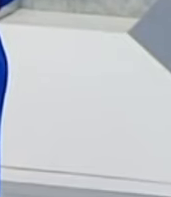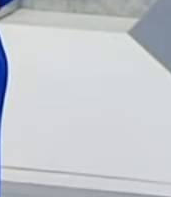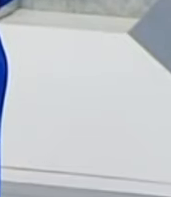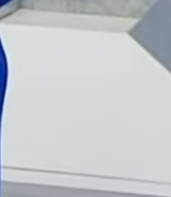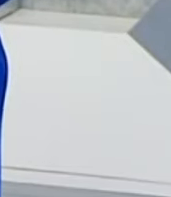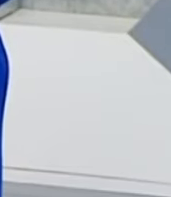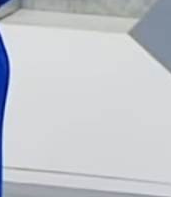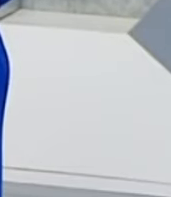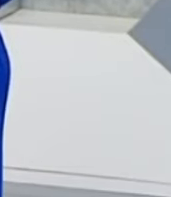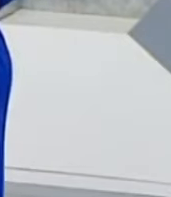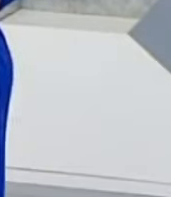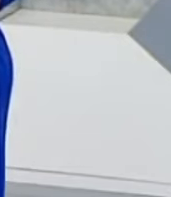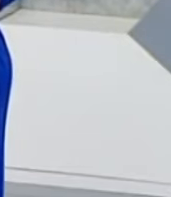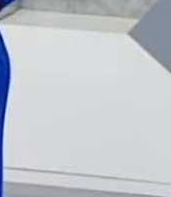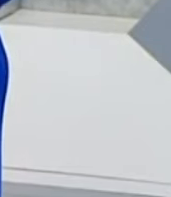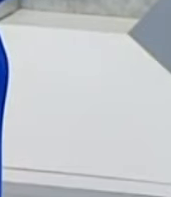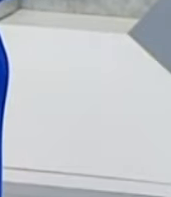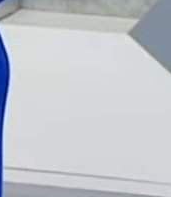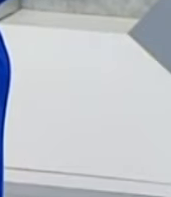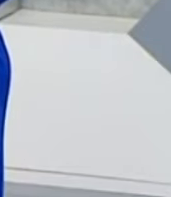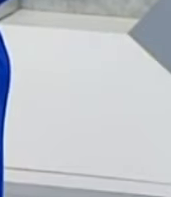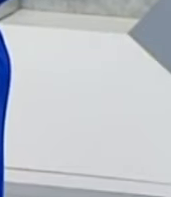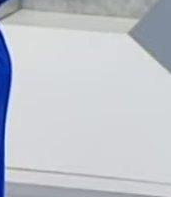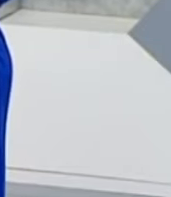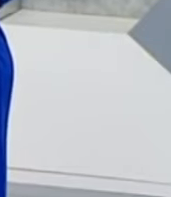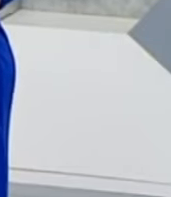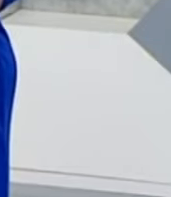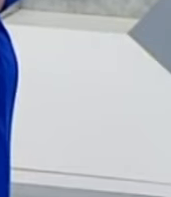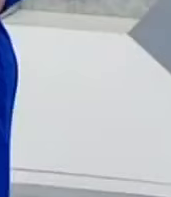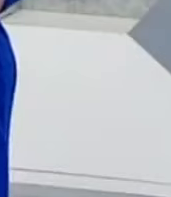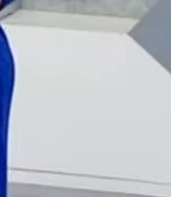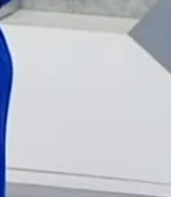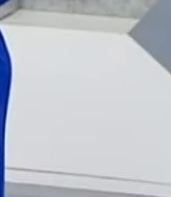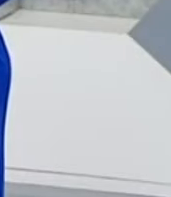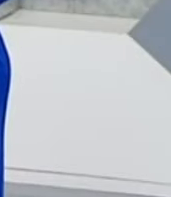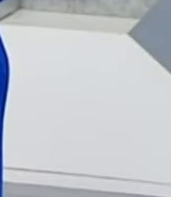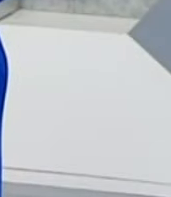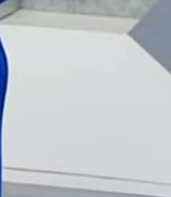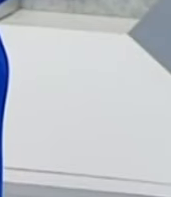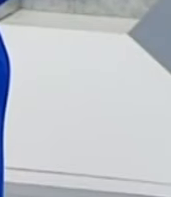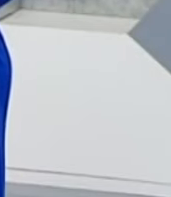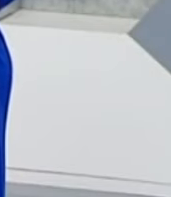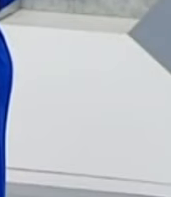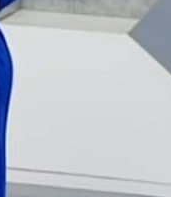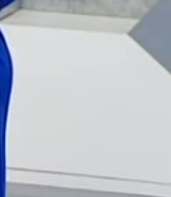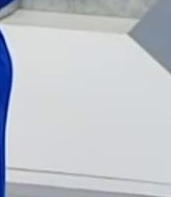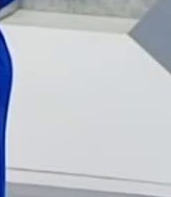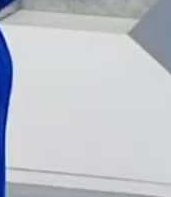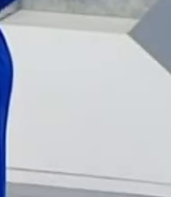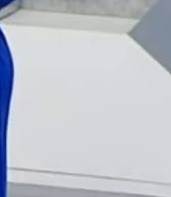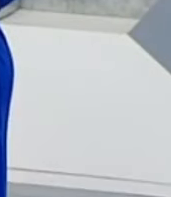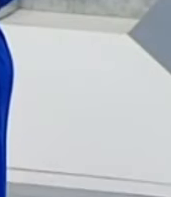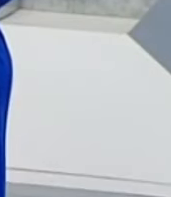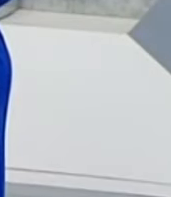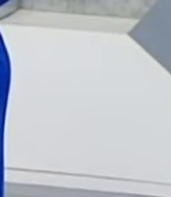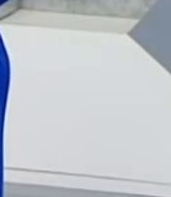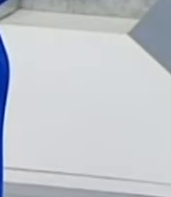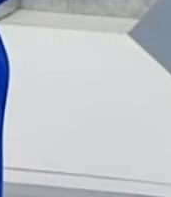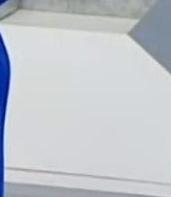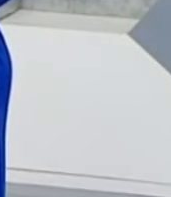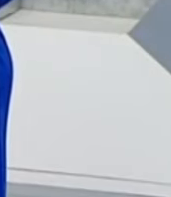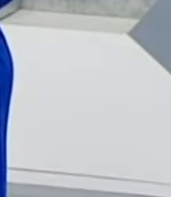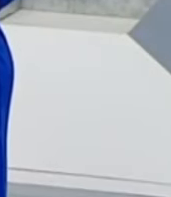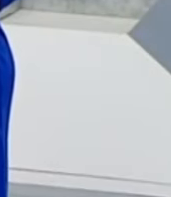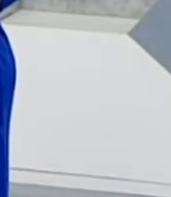Kapuso, para sa mga maiinit na balita, mag-subscribe sa GMA Integrated News sa YouTube. Sa mga kapuso naman abroad, subaybayan nyo kami sa